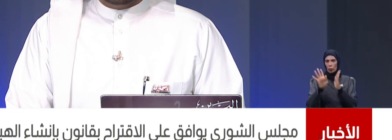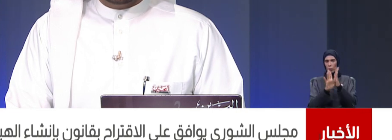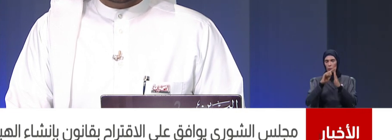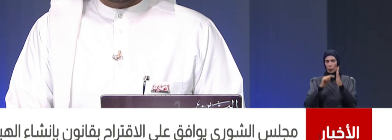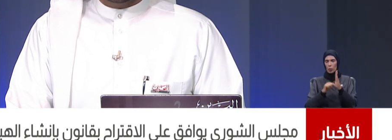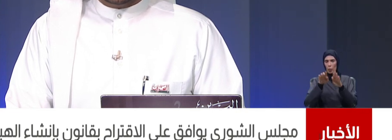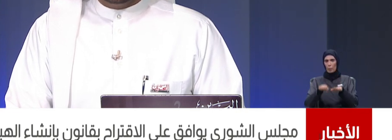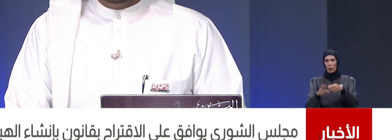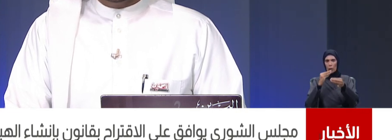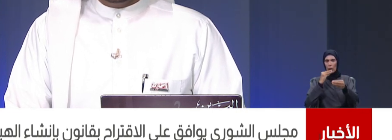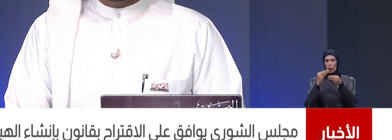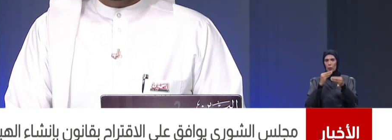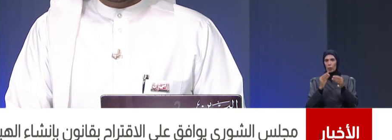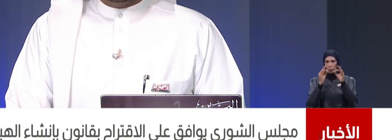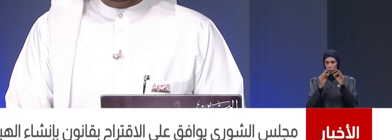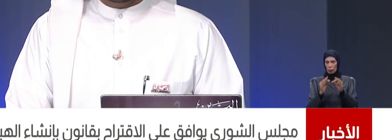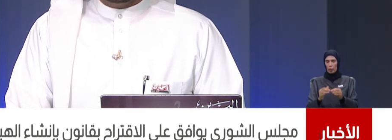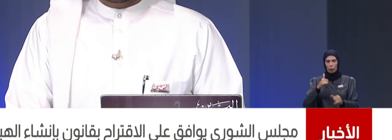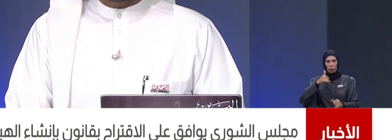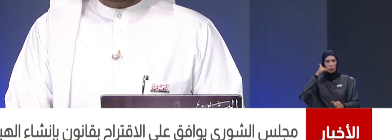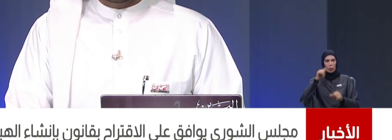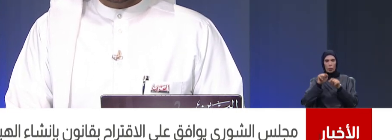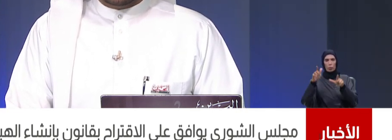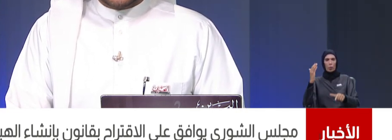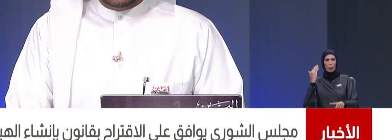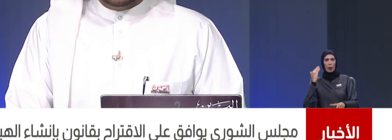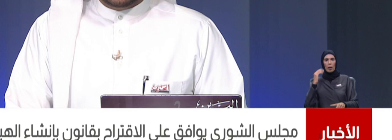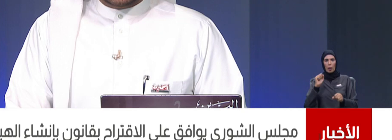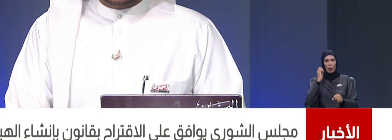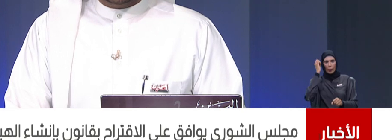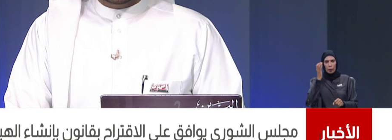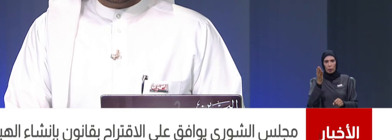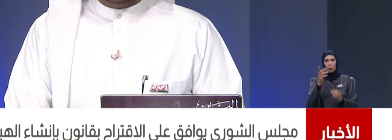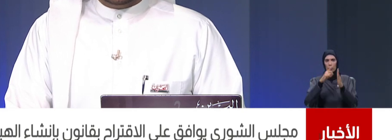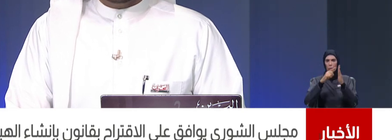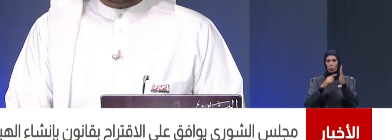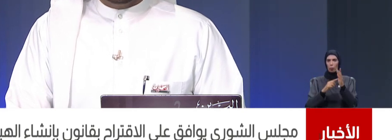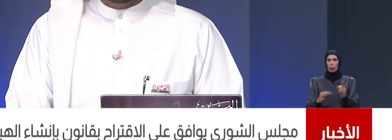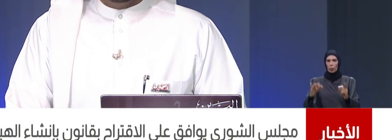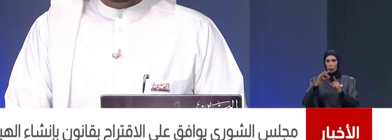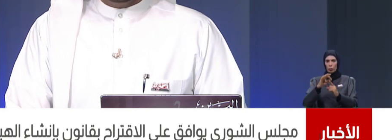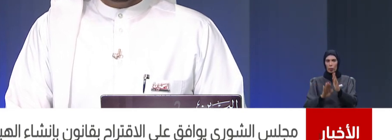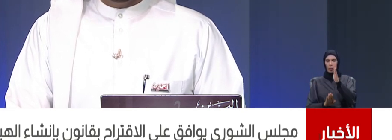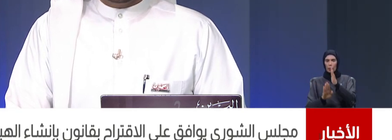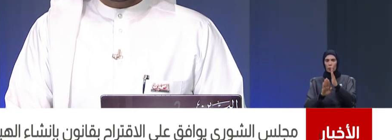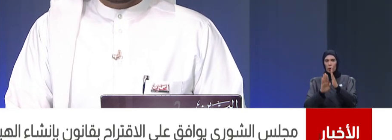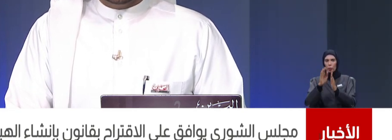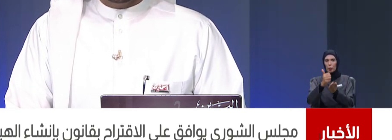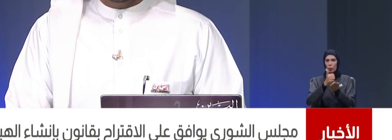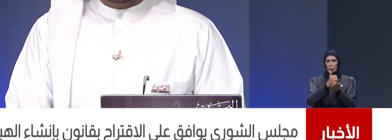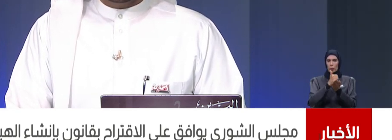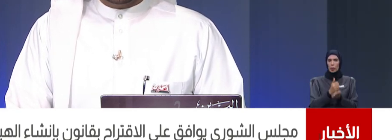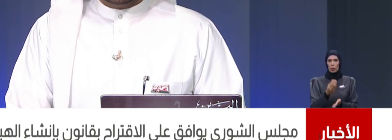والقانونية بمجلس الشورى خلال اتصال هاتفي في نشرة سابقة، أكدت أن الاقتراح بقانون يهدف إلى